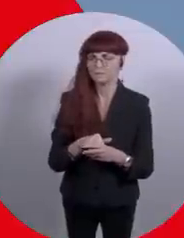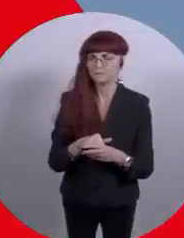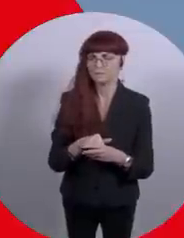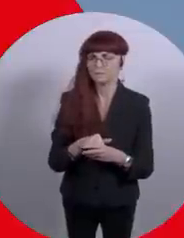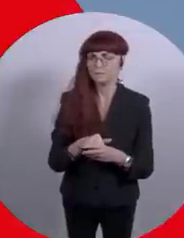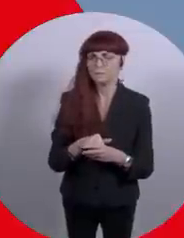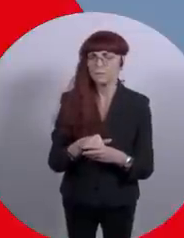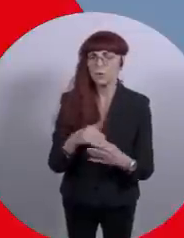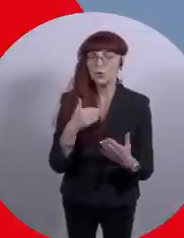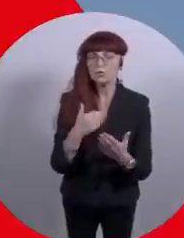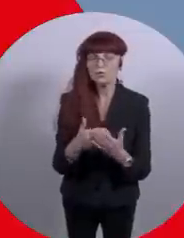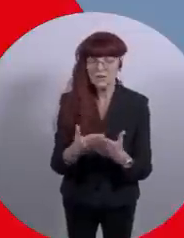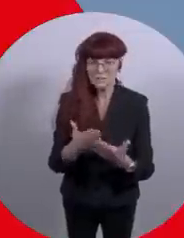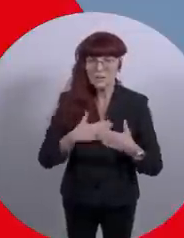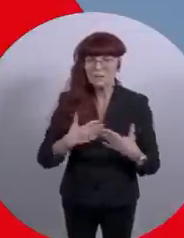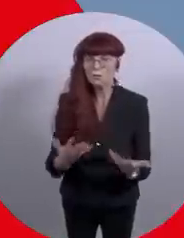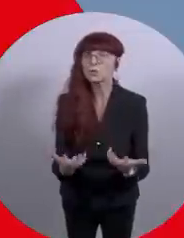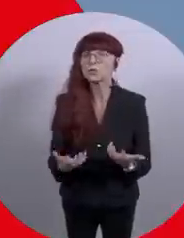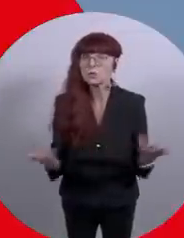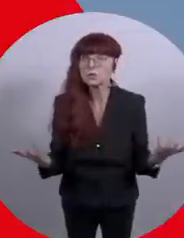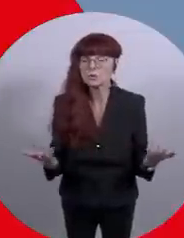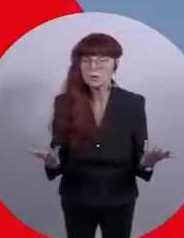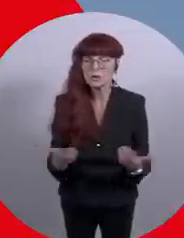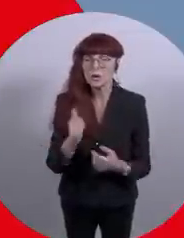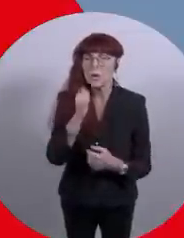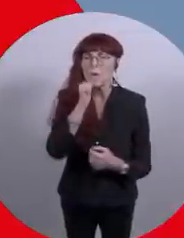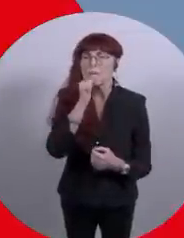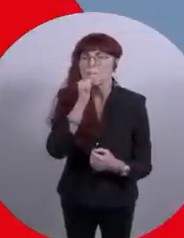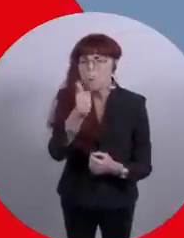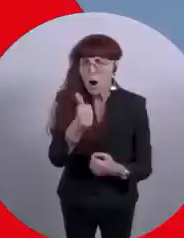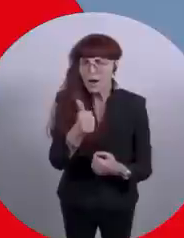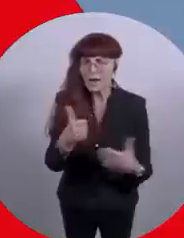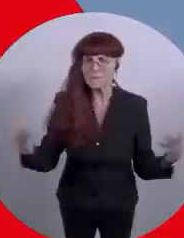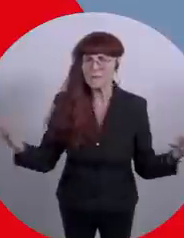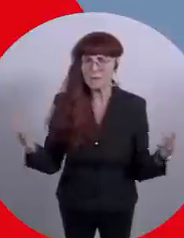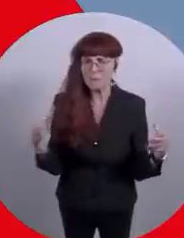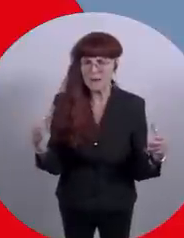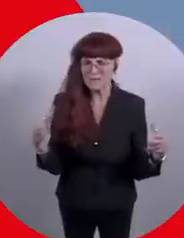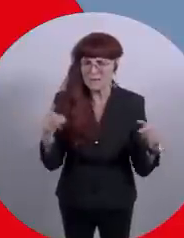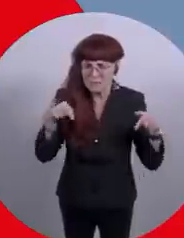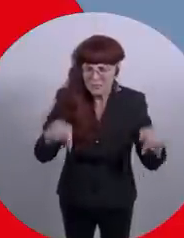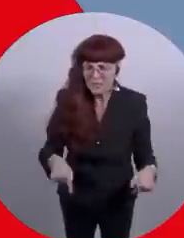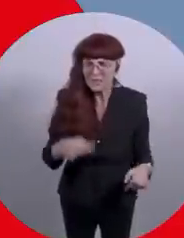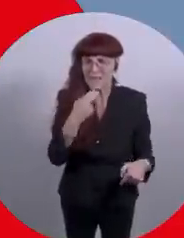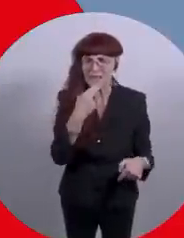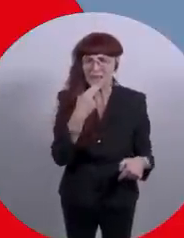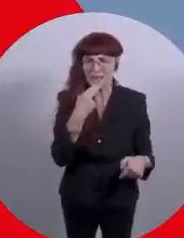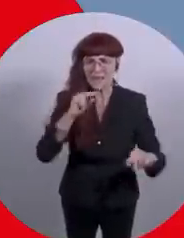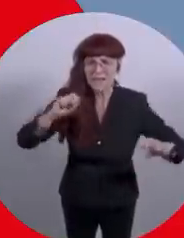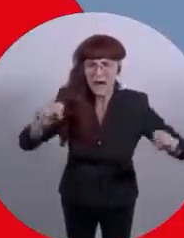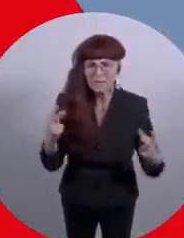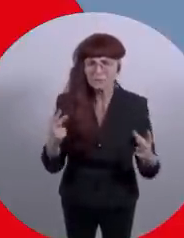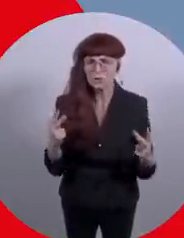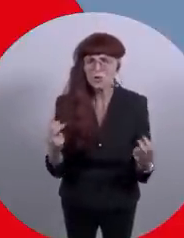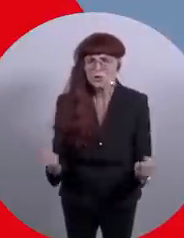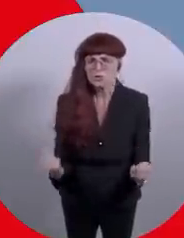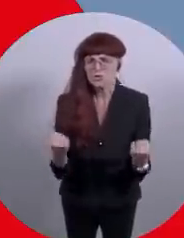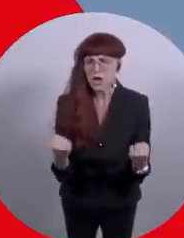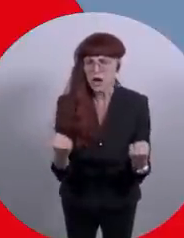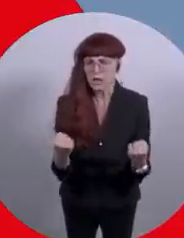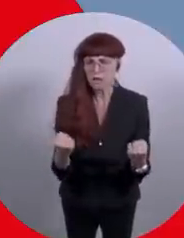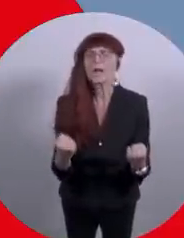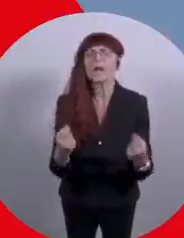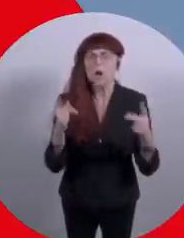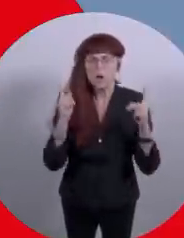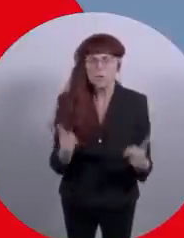und wisst was immer wünscht dass wir morgen geeint mit dieser Energie und Kraft und Stärke wie die für die Menschen